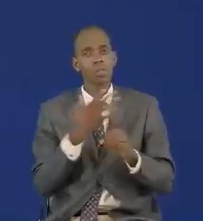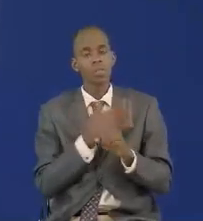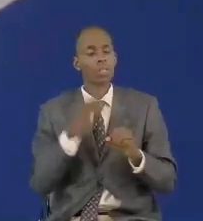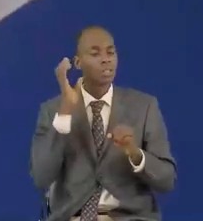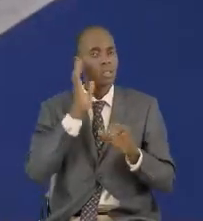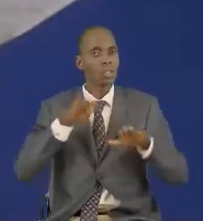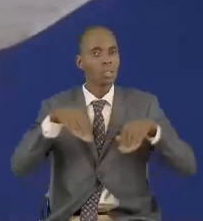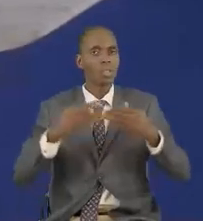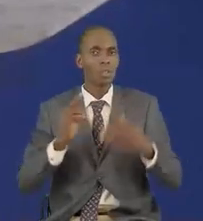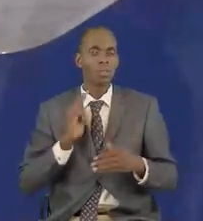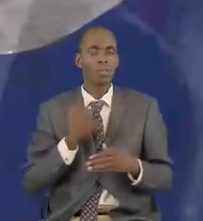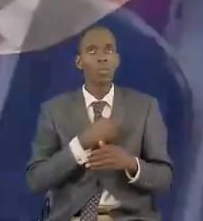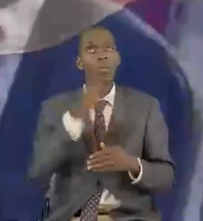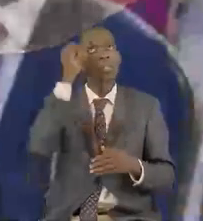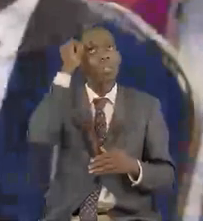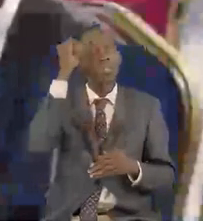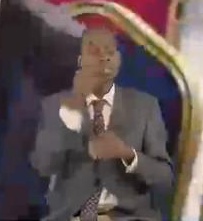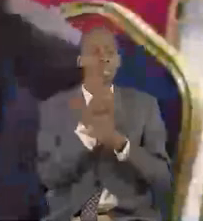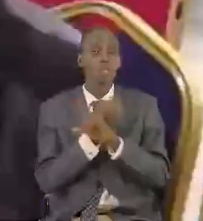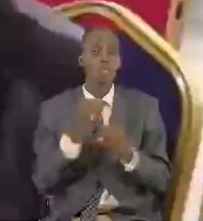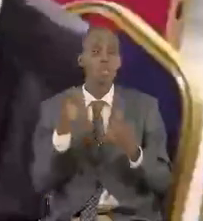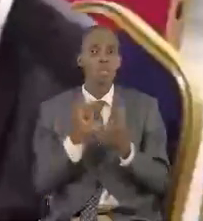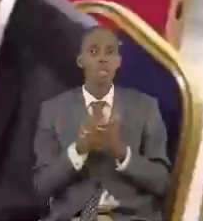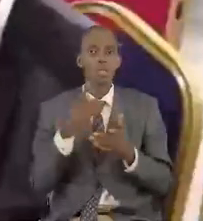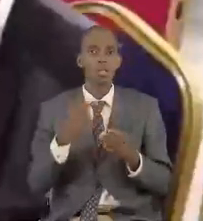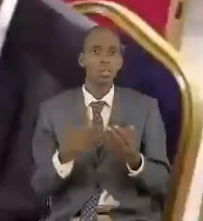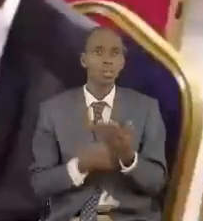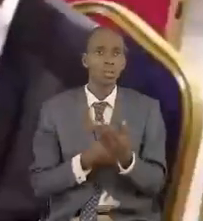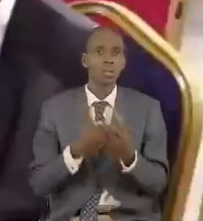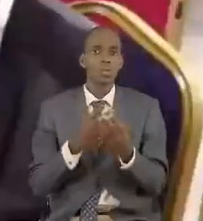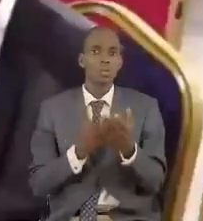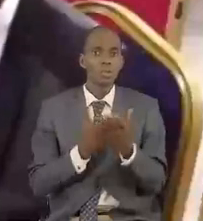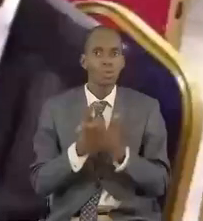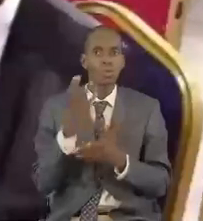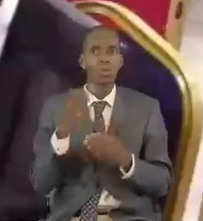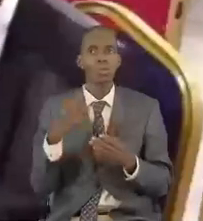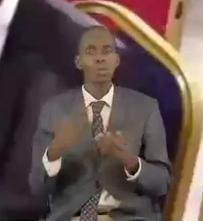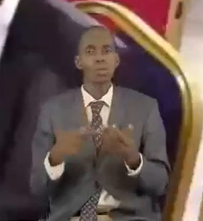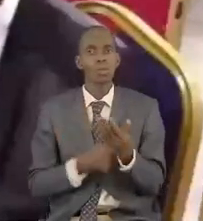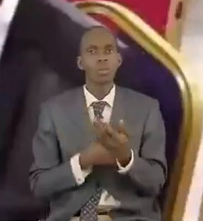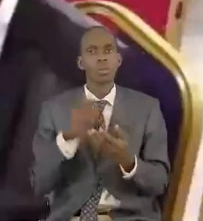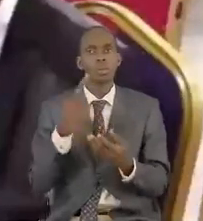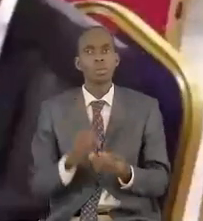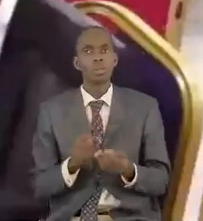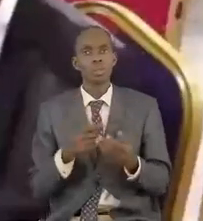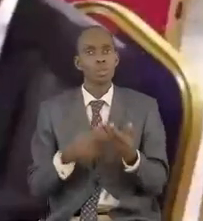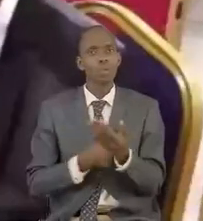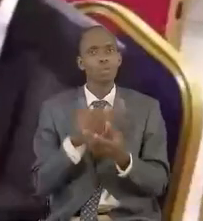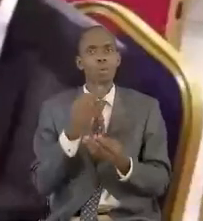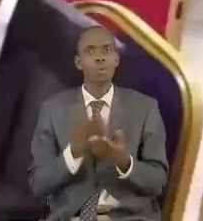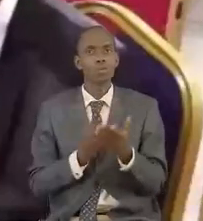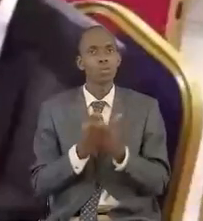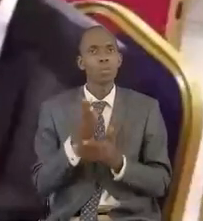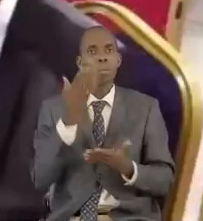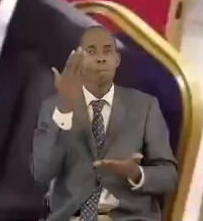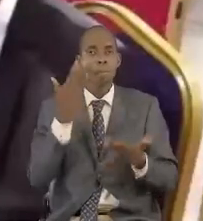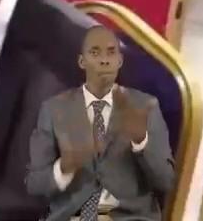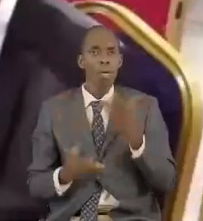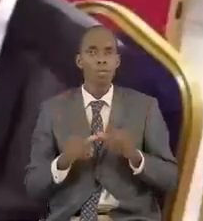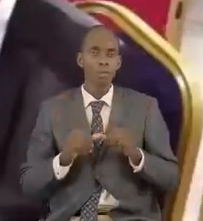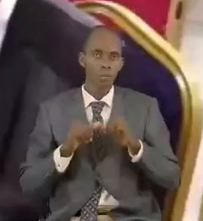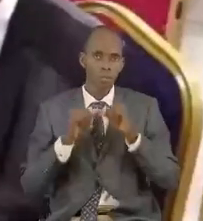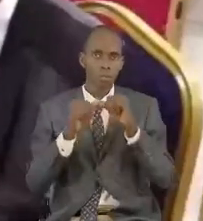que l'Évangile la vérité de l'Évangile l'évangile de l'Évangile de la vérité